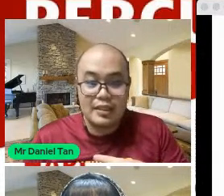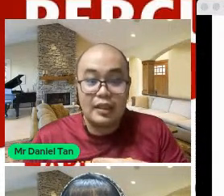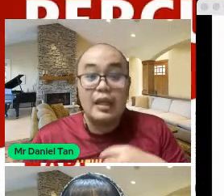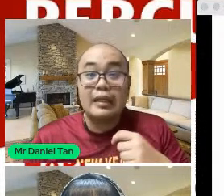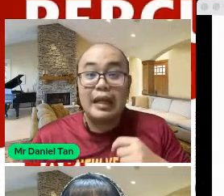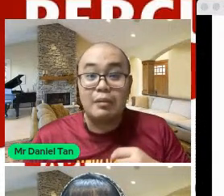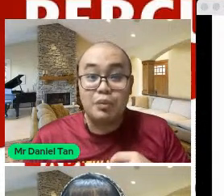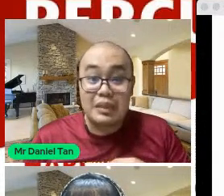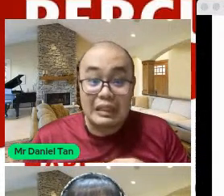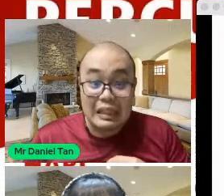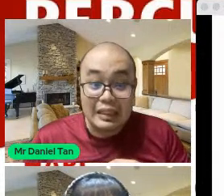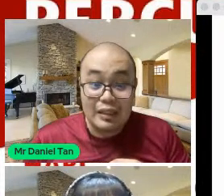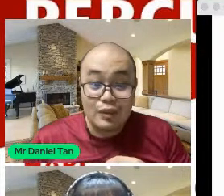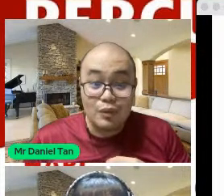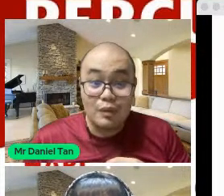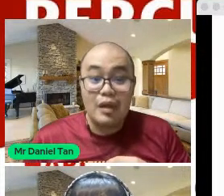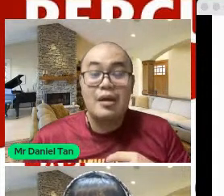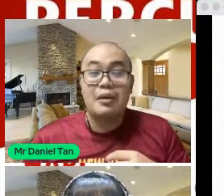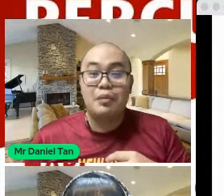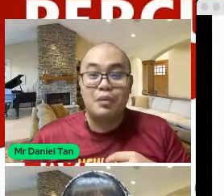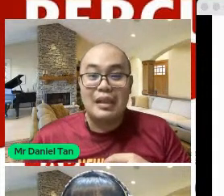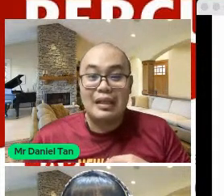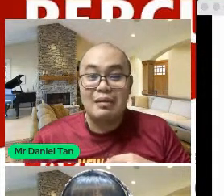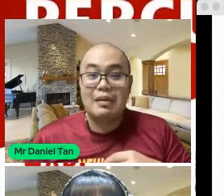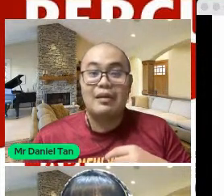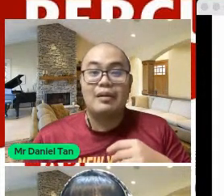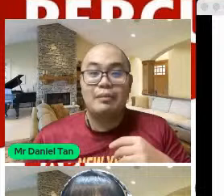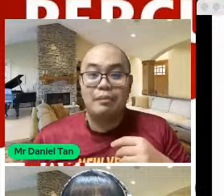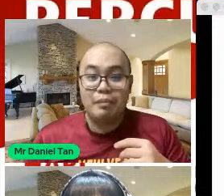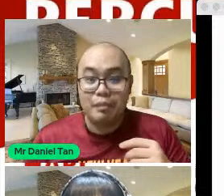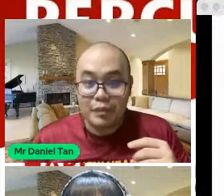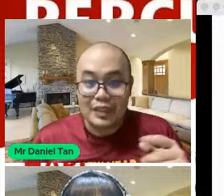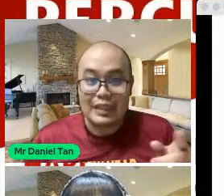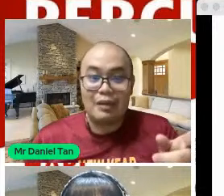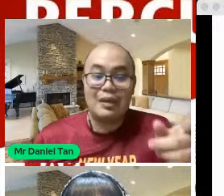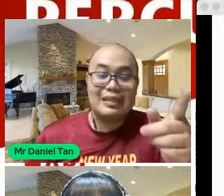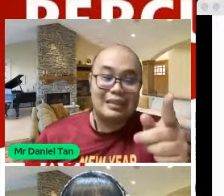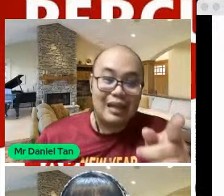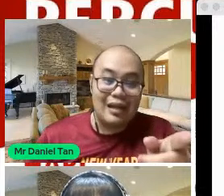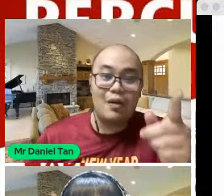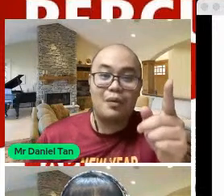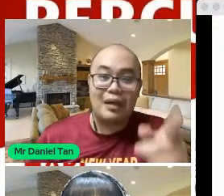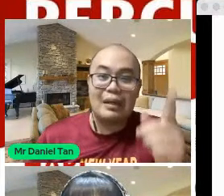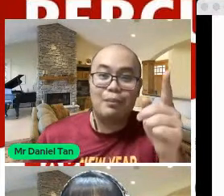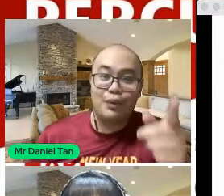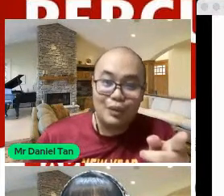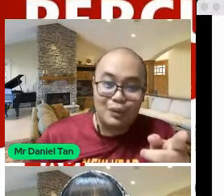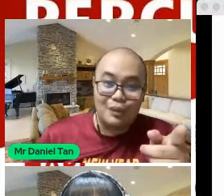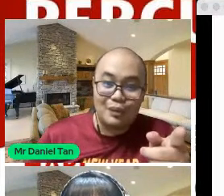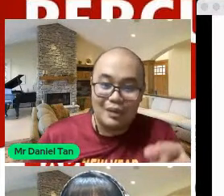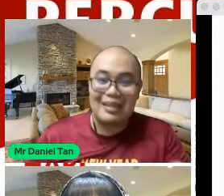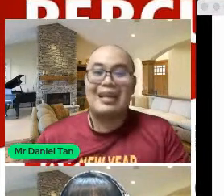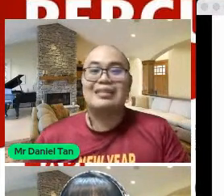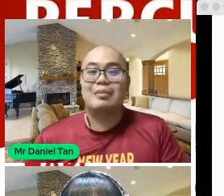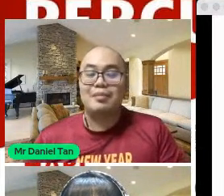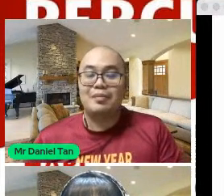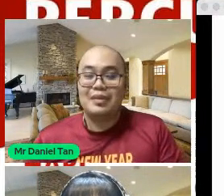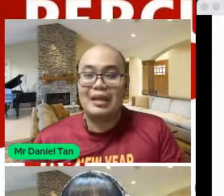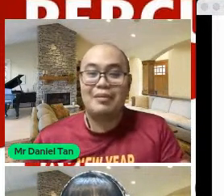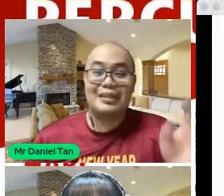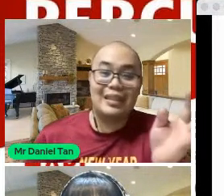masing-masing dan budak lelaki itu pula ketawa tentang orang kampung itu